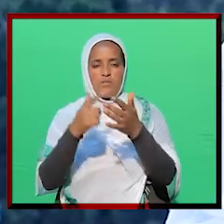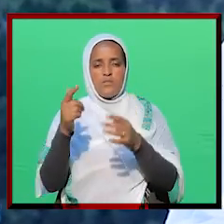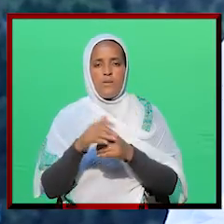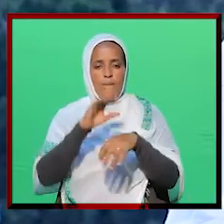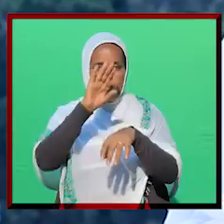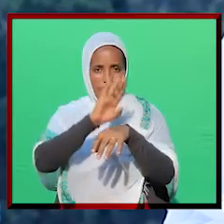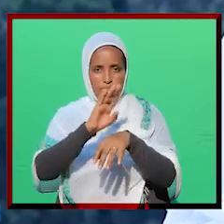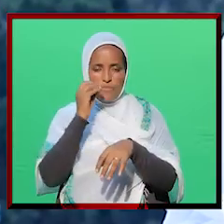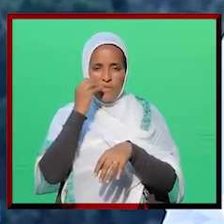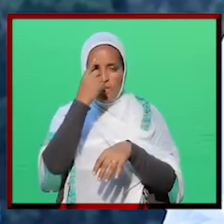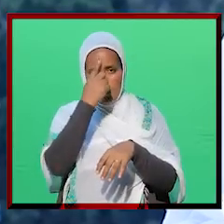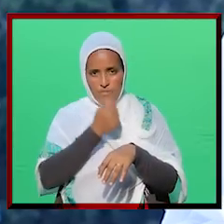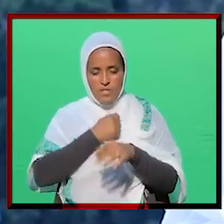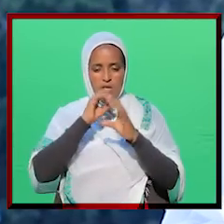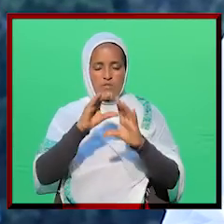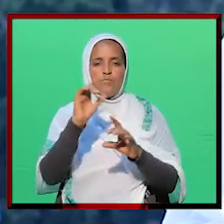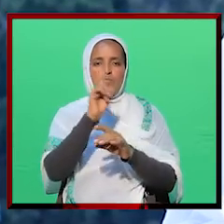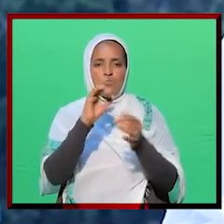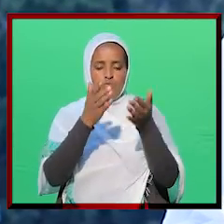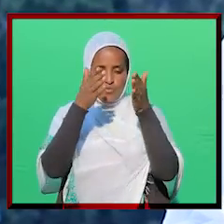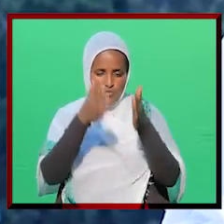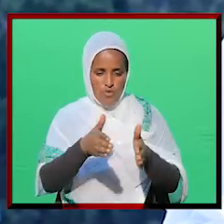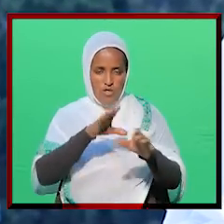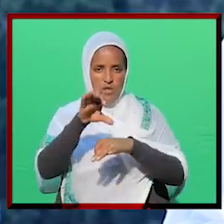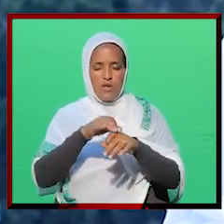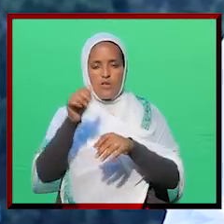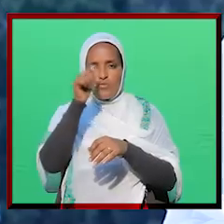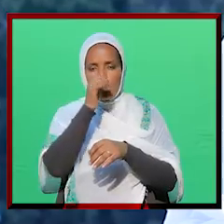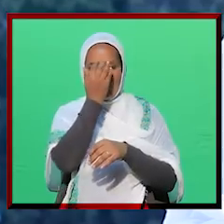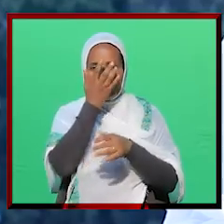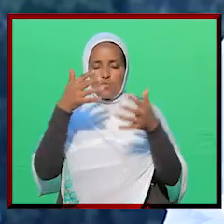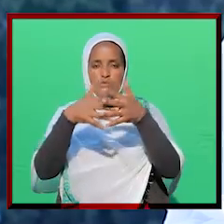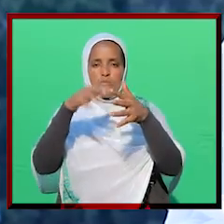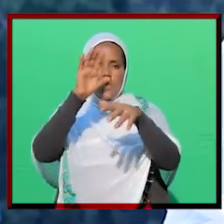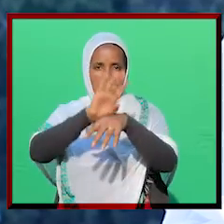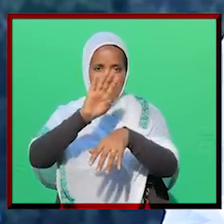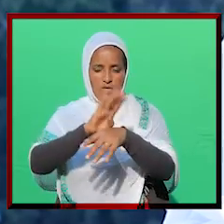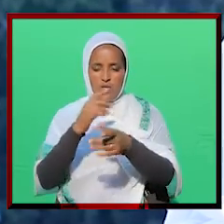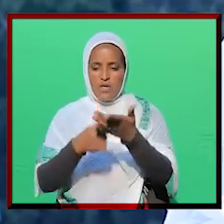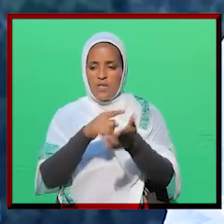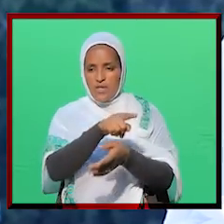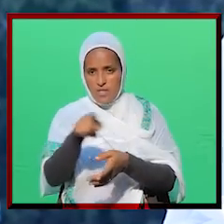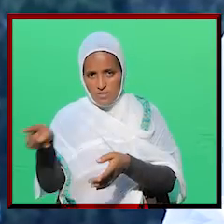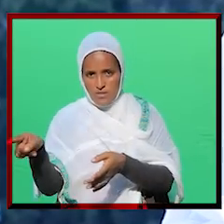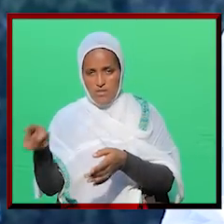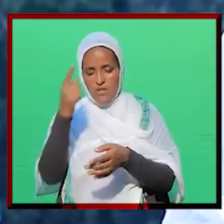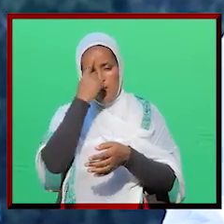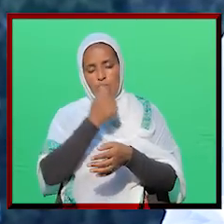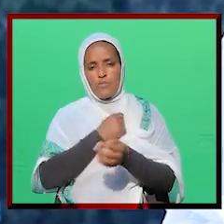እነዚህ ቤተ እምነቶች አስተምህሮ ምን እንደሆነ ትኩረት ያደረገ የኢትዮጵያ ኦርቶዶክስ ተዋሕዶ ቤተክርስቲያን